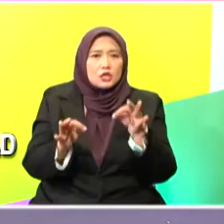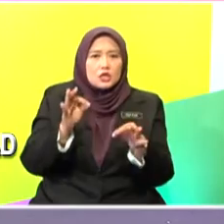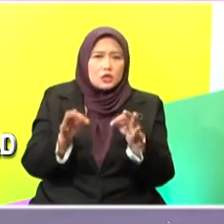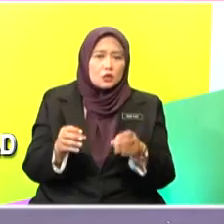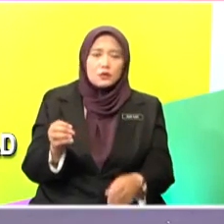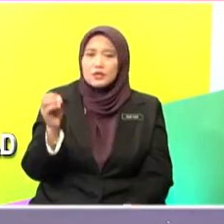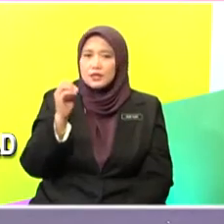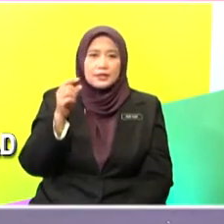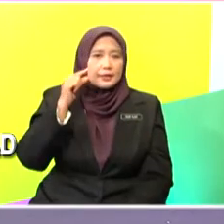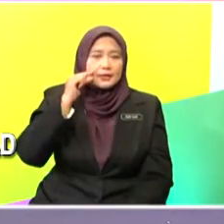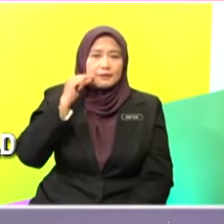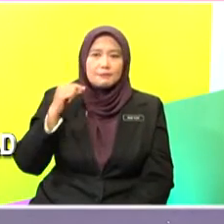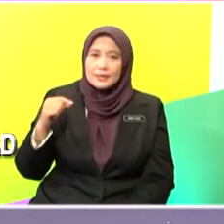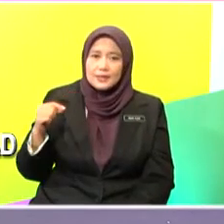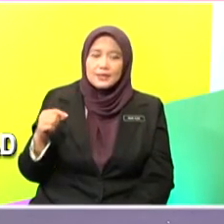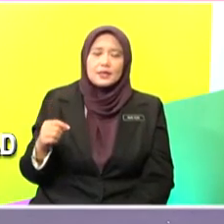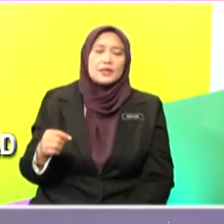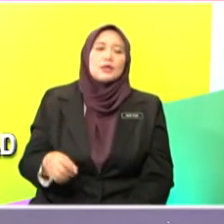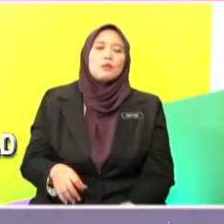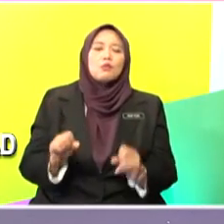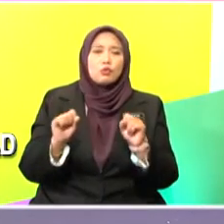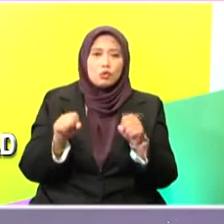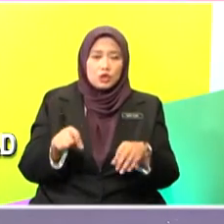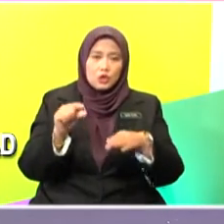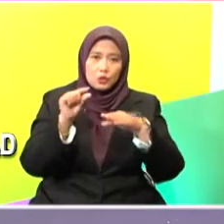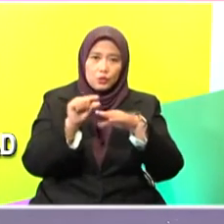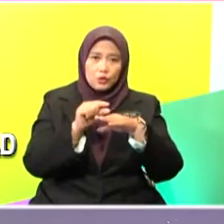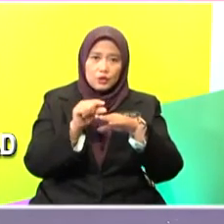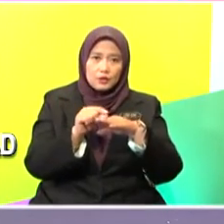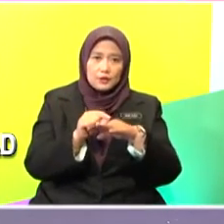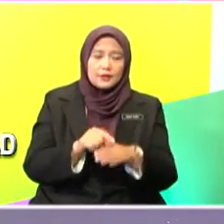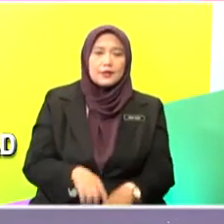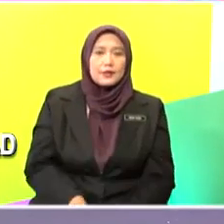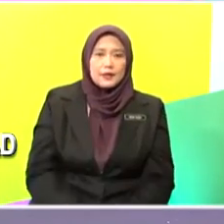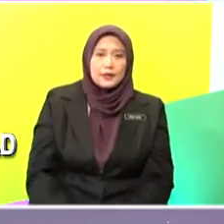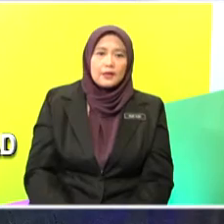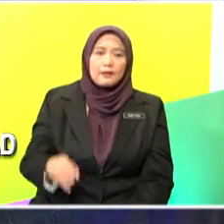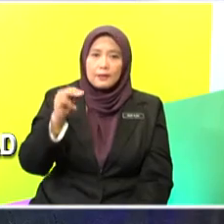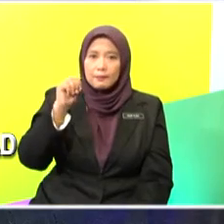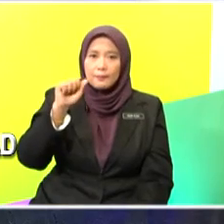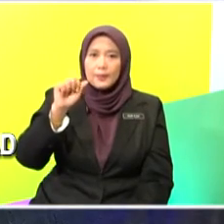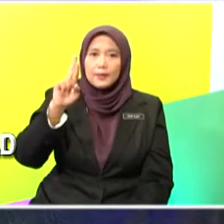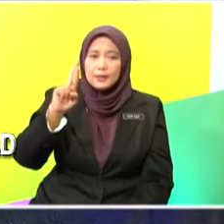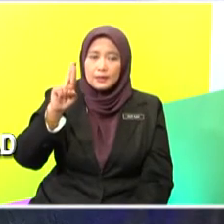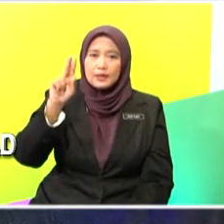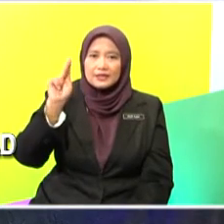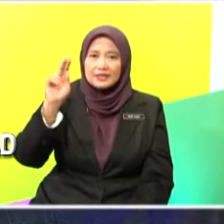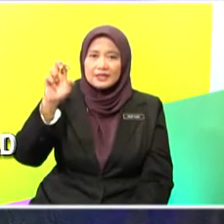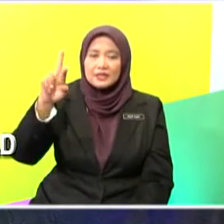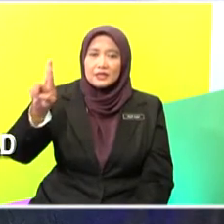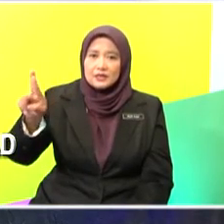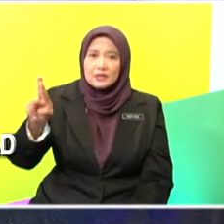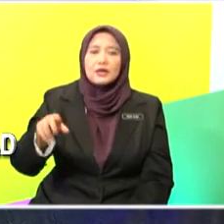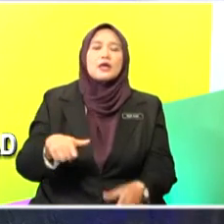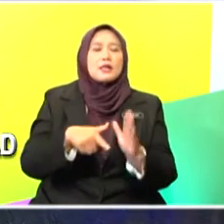pensel dia tak terang. Yeah. Kalau guna marker, dia terang, dia nampak. Betul, lebih kan, jelas. Seronok. Kalau guna marker,